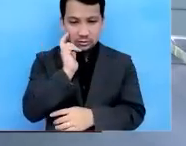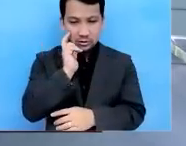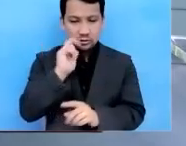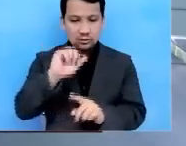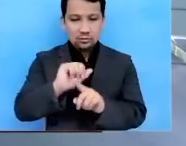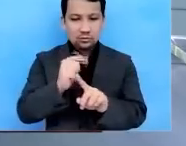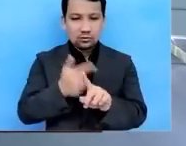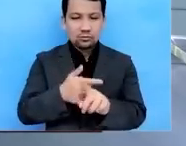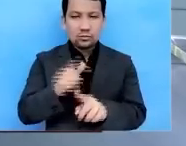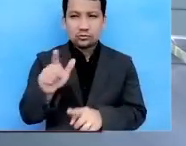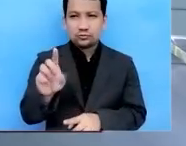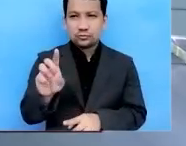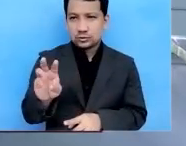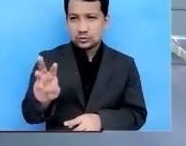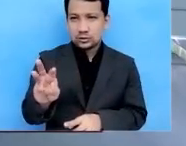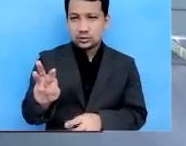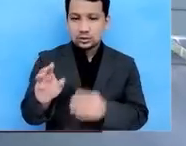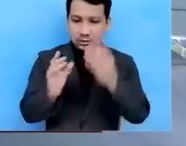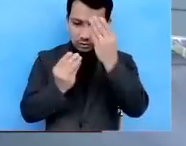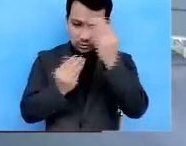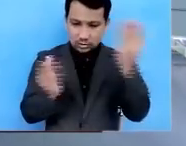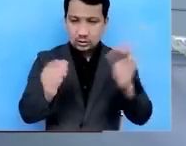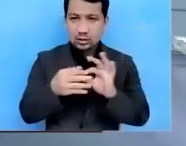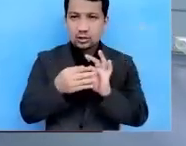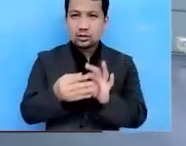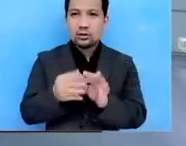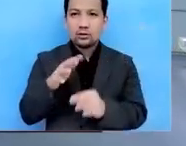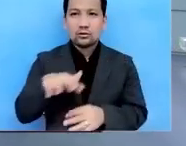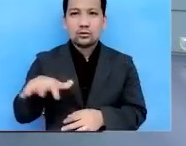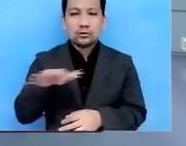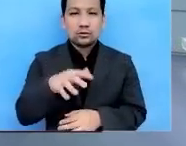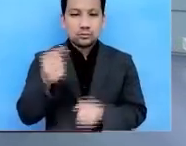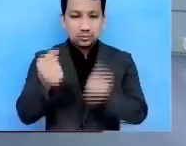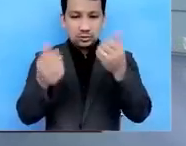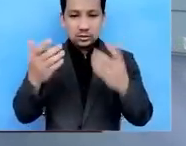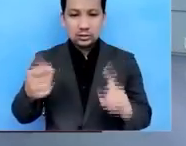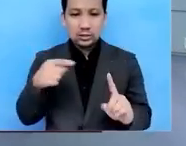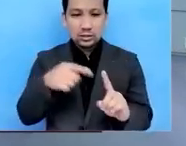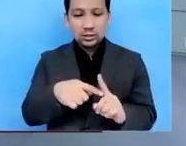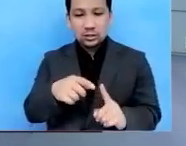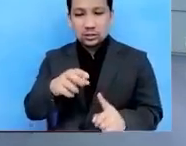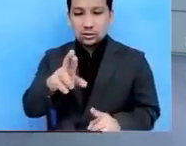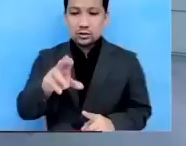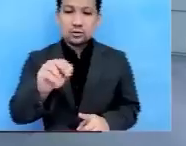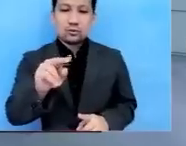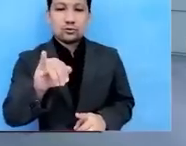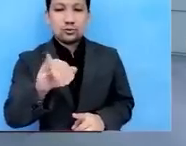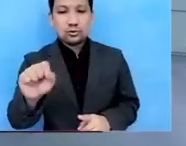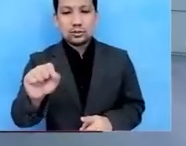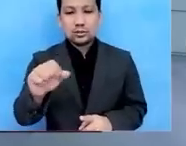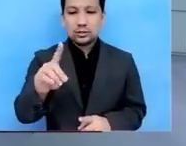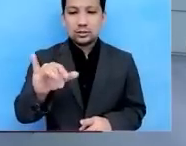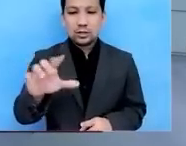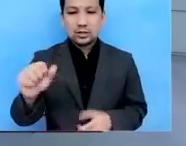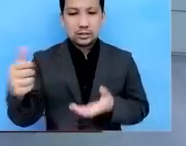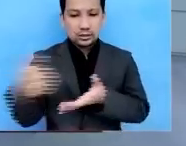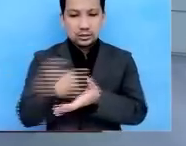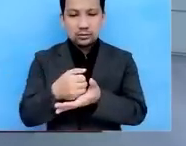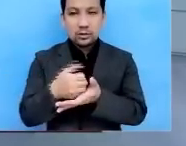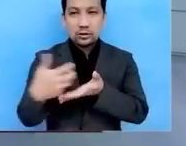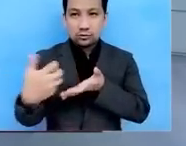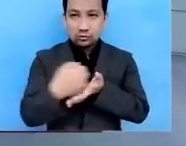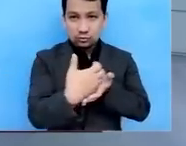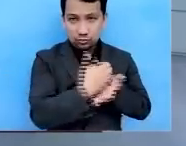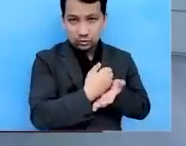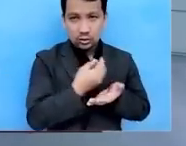Agosto 2016, sinabi ni Pangulong Duterte ng driver ni Dilima na si Ronnie Dayan ang kolektor ng protection money sa mga Bilibid